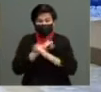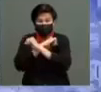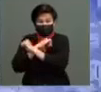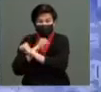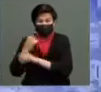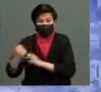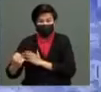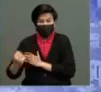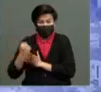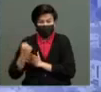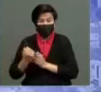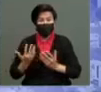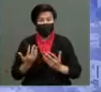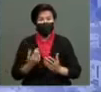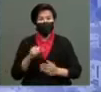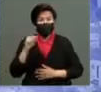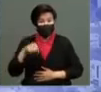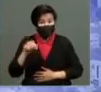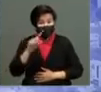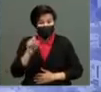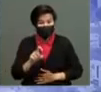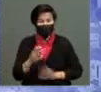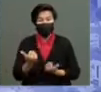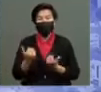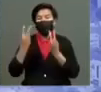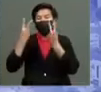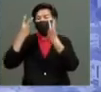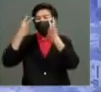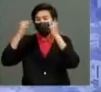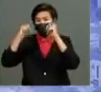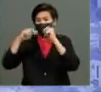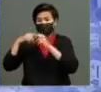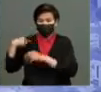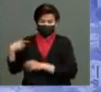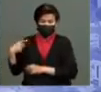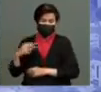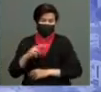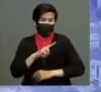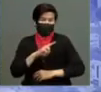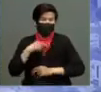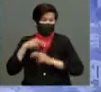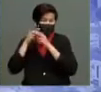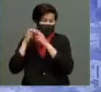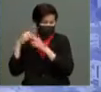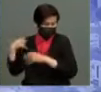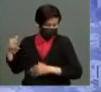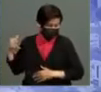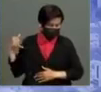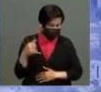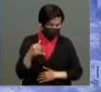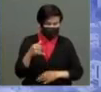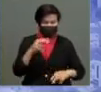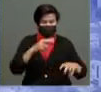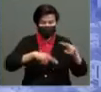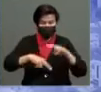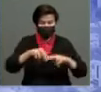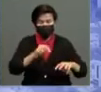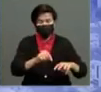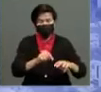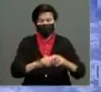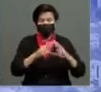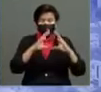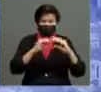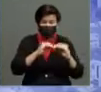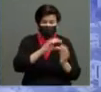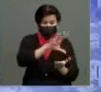ครับก็เป็นเรื่องที่ท่านนายกรัฐมนตรีได้ประกาศและลงมาดูด้วยตัวเองนะครับข้อมูลทุกข้อมูลที่เราได้มีการประชุมและป